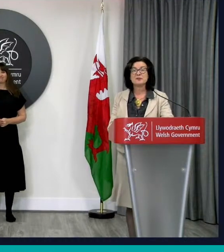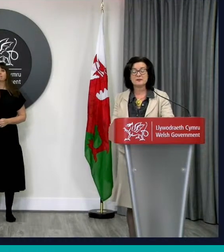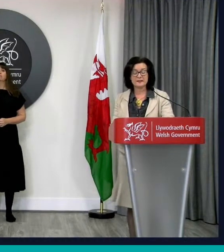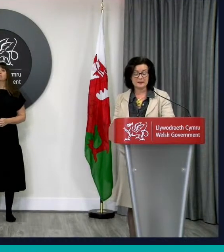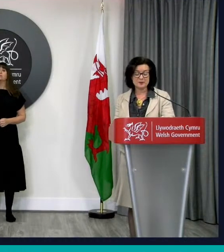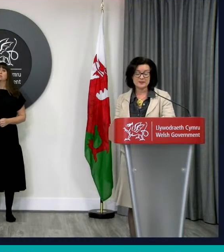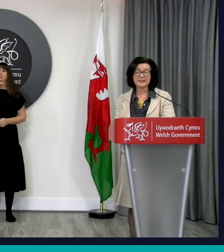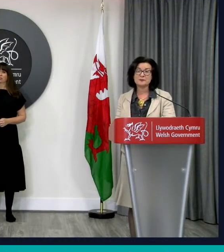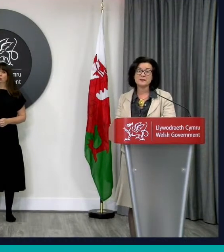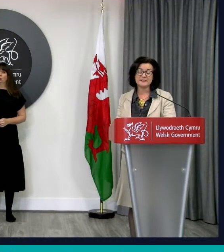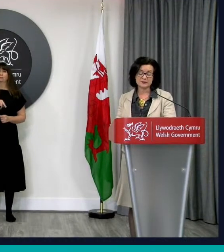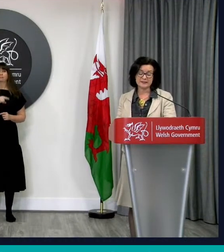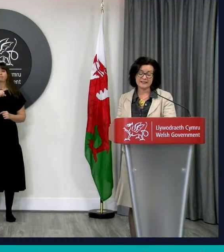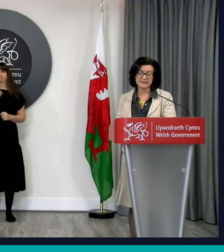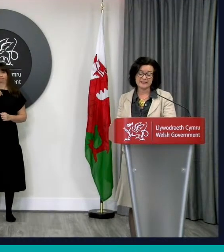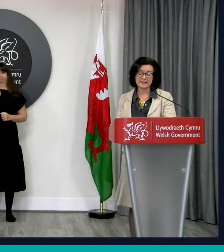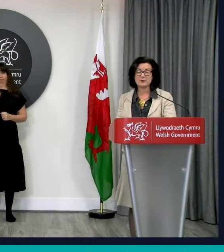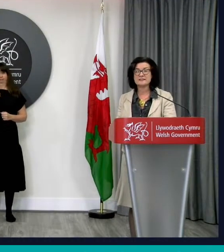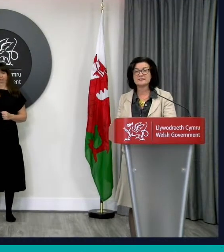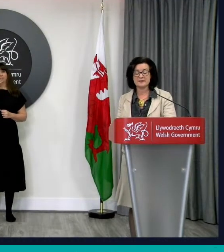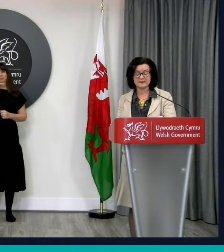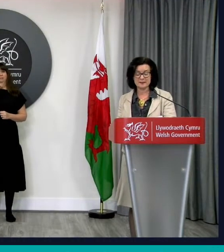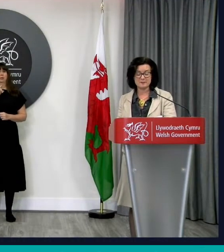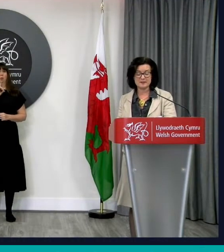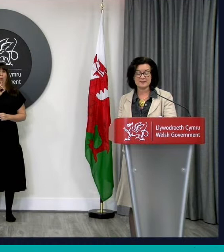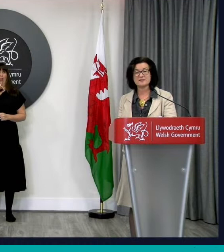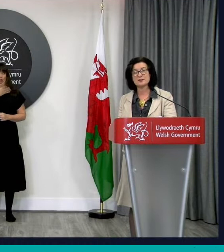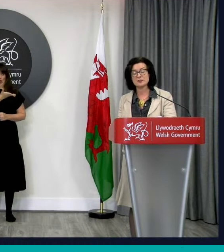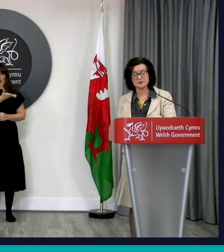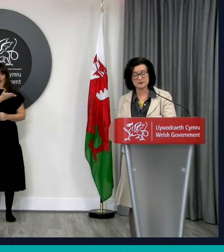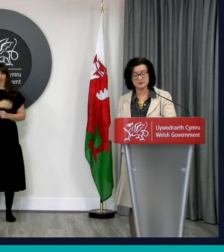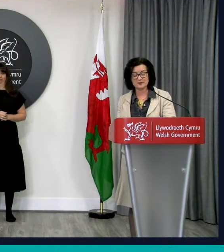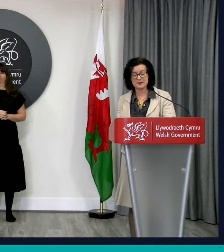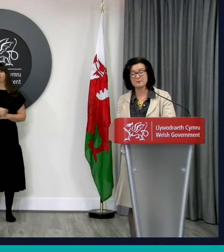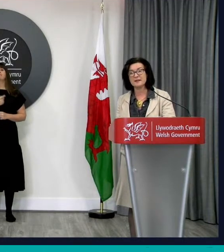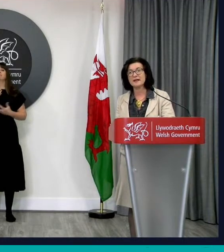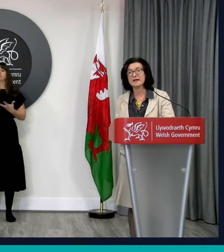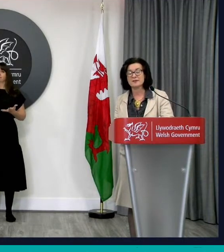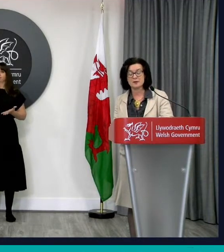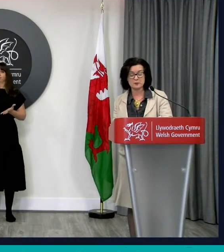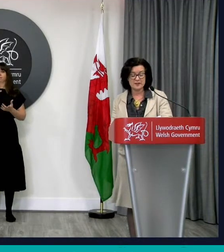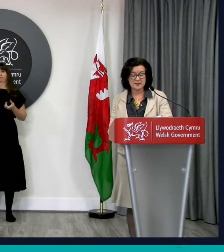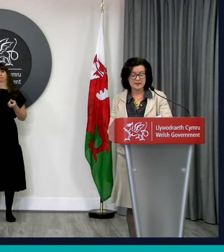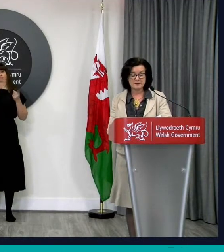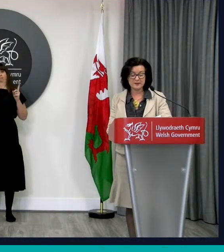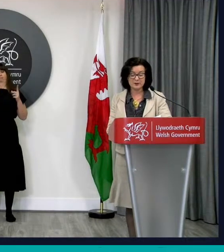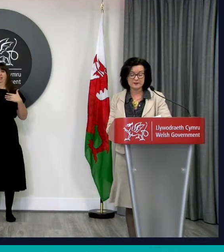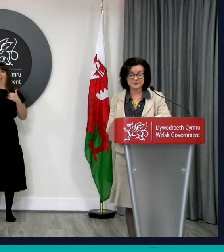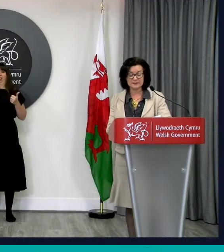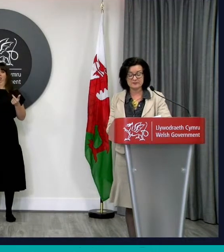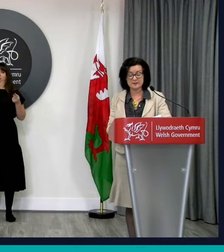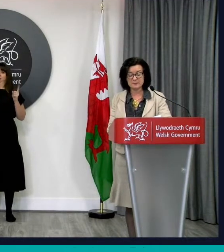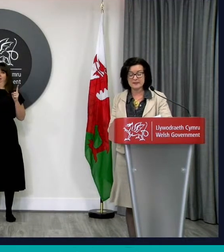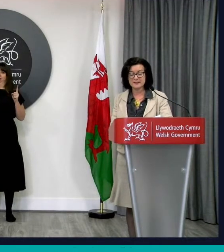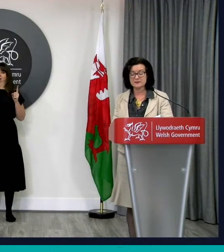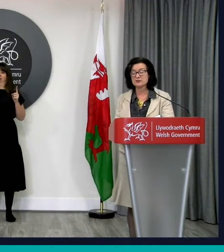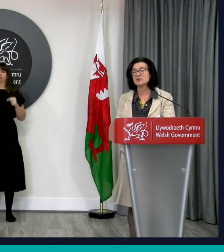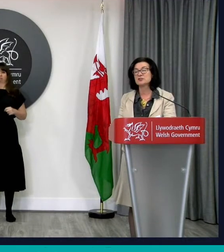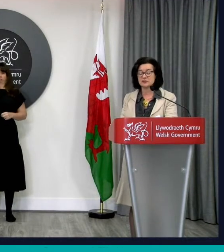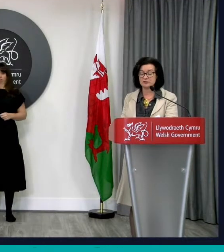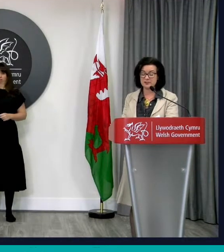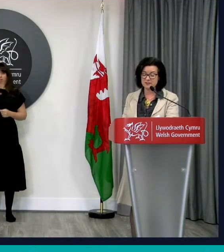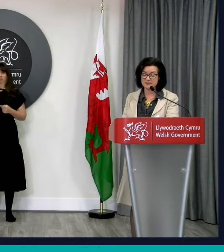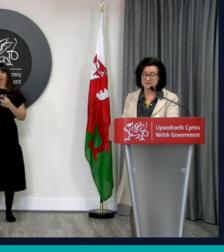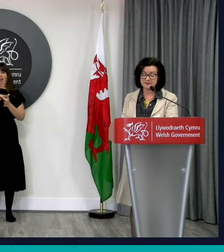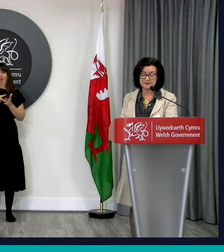Pnawn da, fi yw Eluned Morgan, Gweinidog Iechyd a Gwasanaethau Cymdeithasol yn Llywodraeth Cymru. A heddiw, yn ymuno gyda fi mae